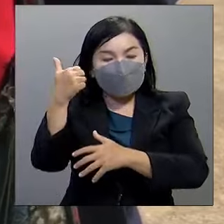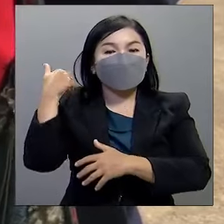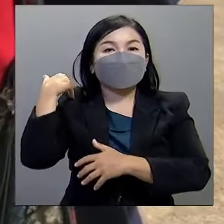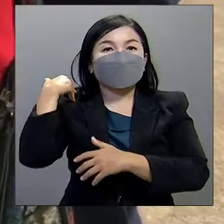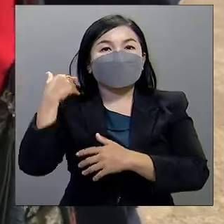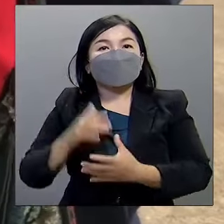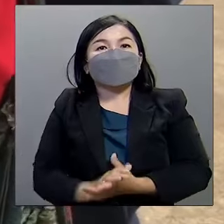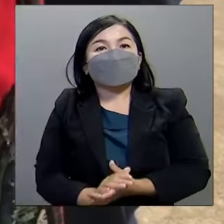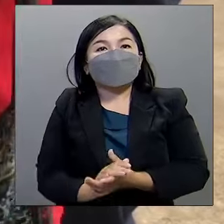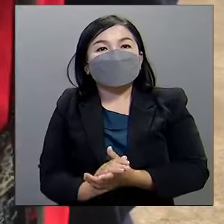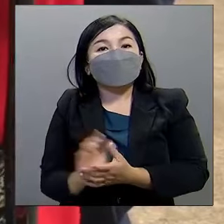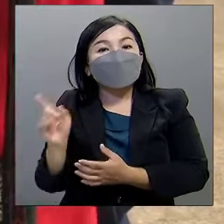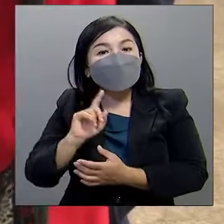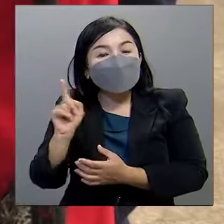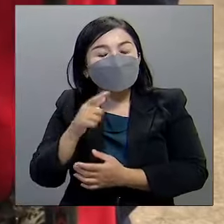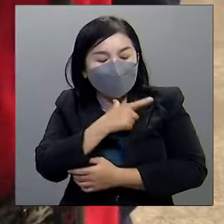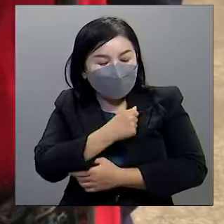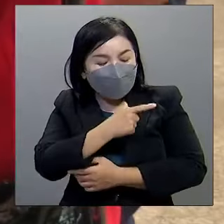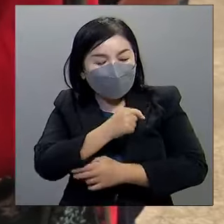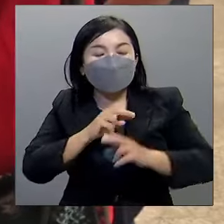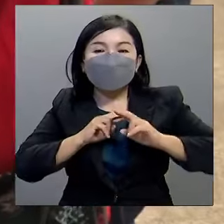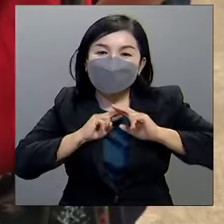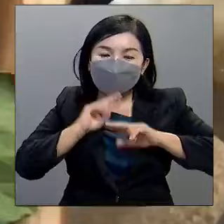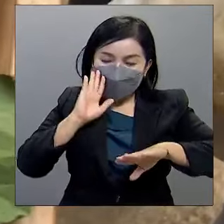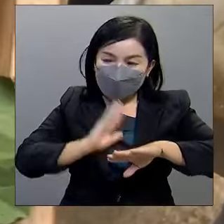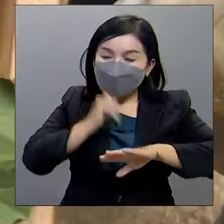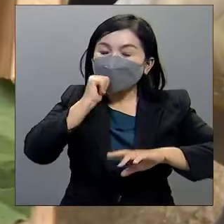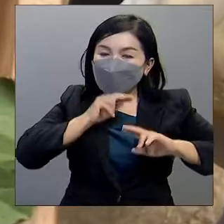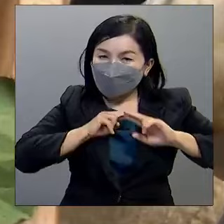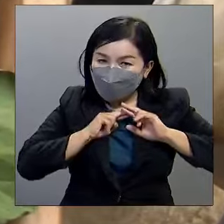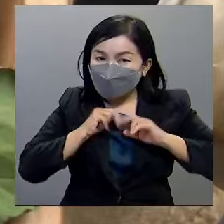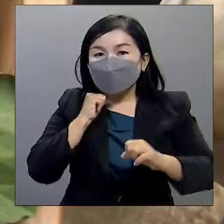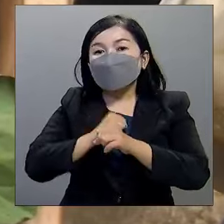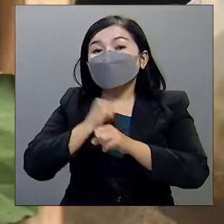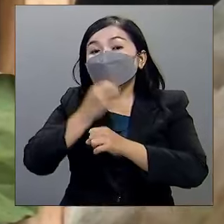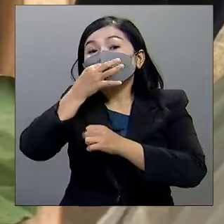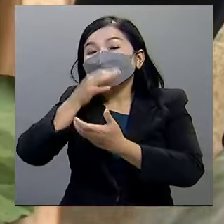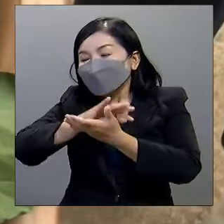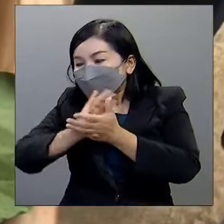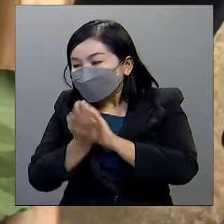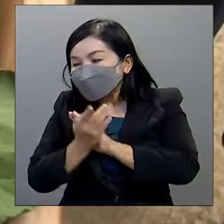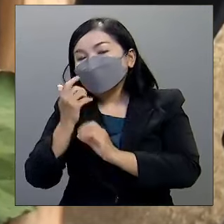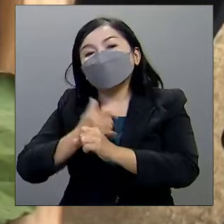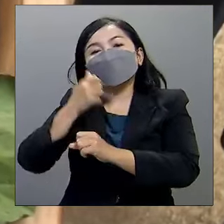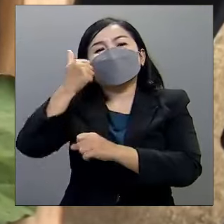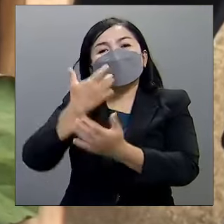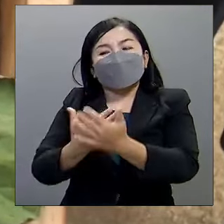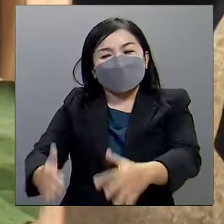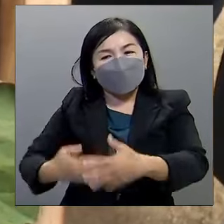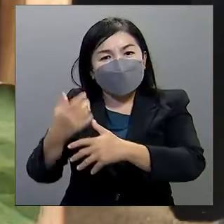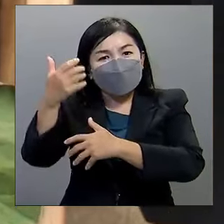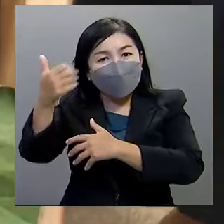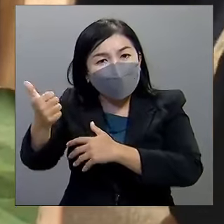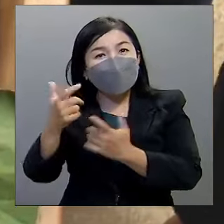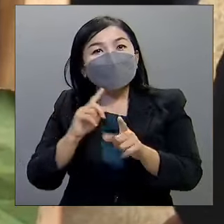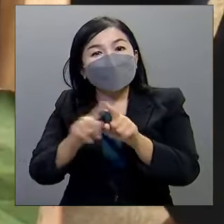ะก็เนี่ยเอาความชอบของเราเอาความถนัดของเรา มาเป็นอาชีพนะคะก็สามารถที่จะสร้างรายได้ได้เลยดูสิไม่ต้องลงทุ